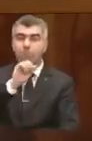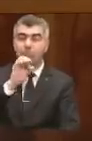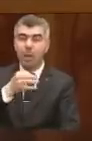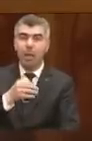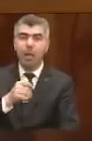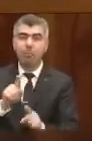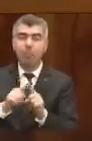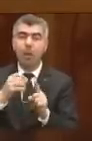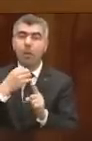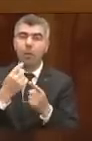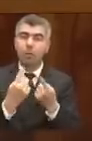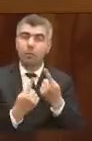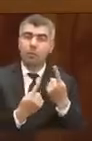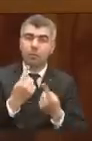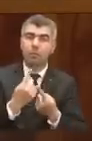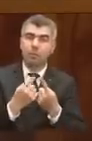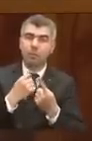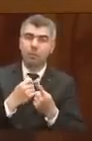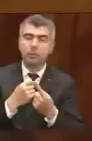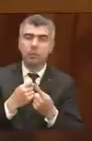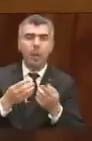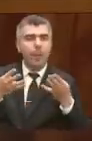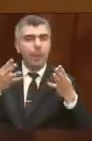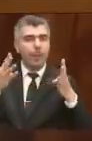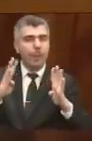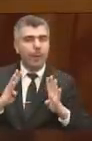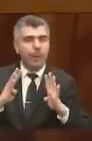الى عندكم شي معطيات الله يجازيكم بخير